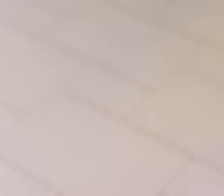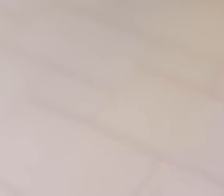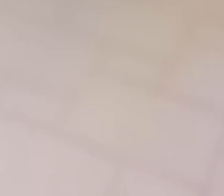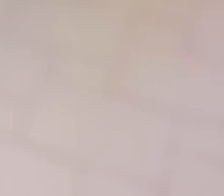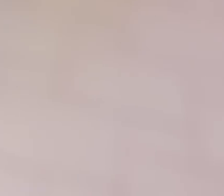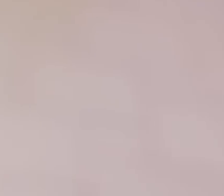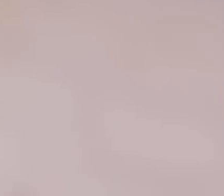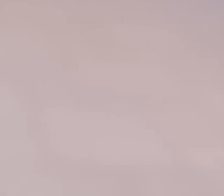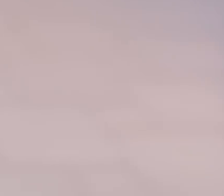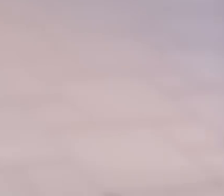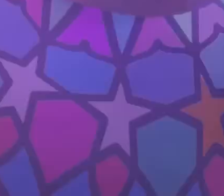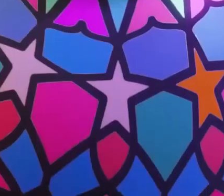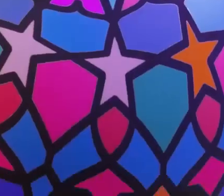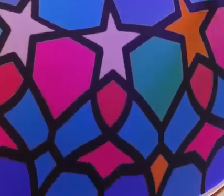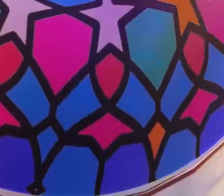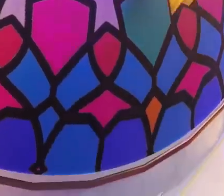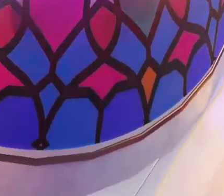hujjatai